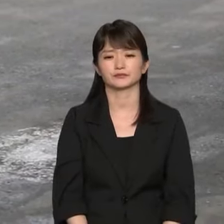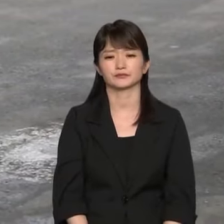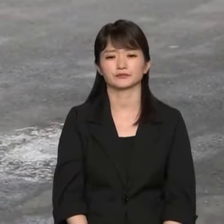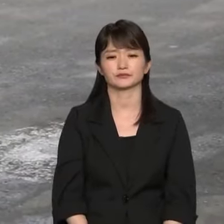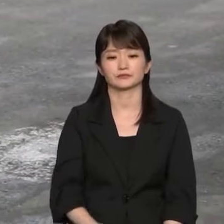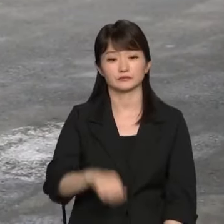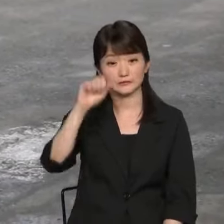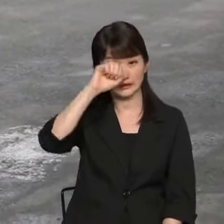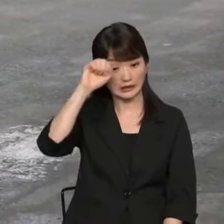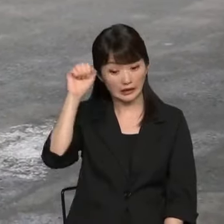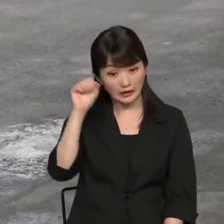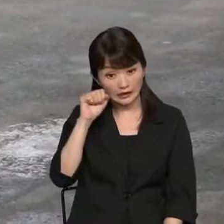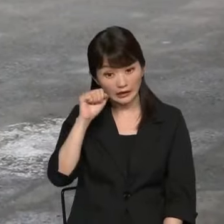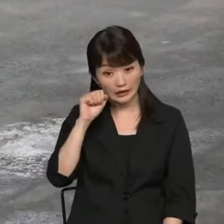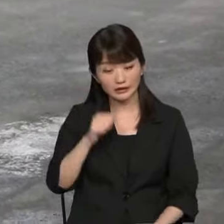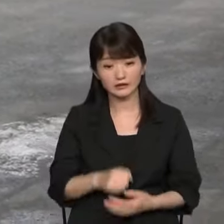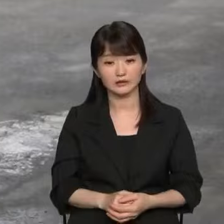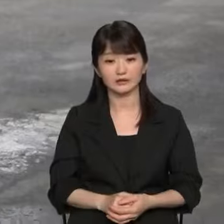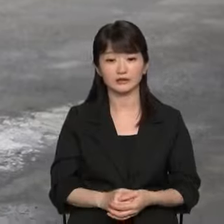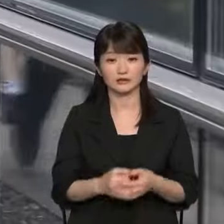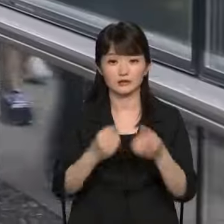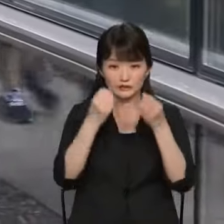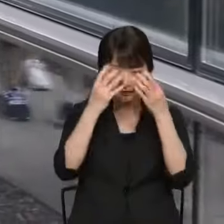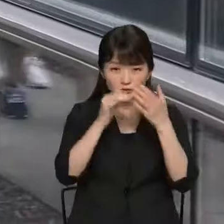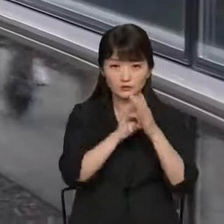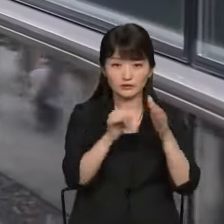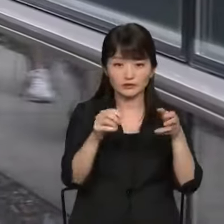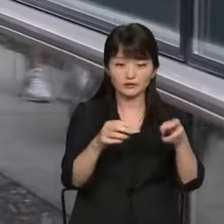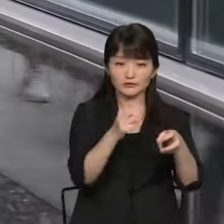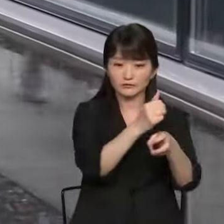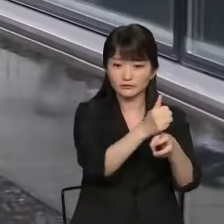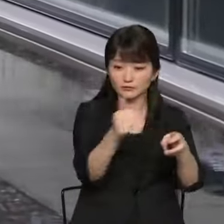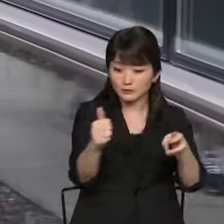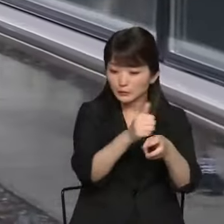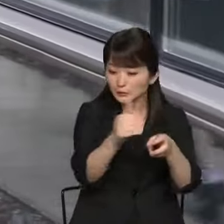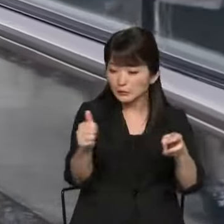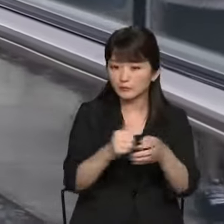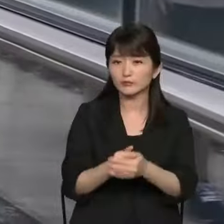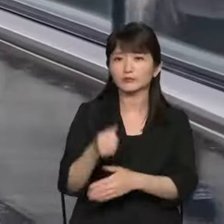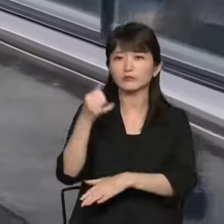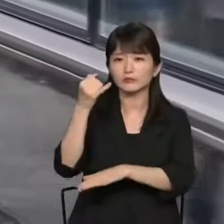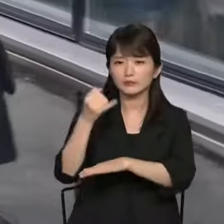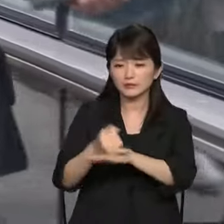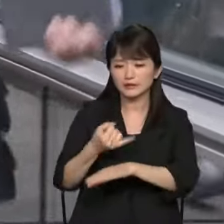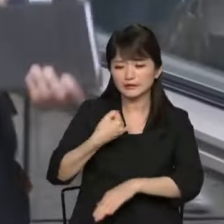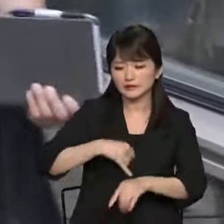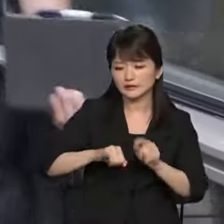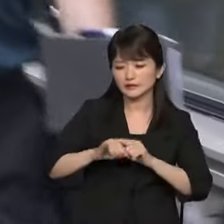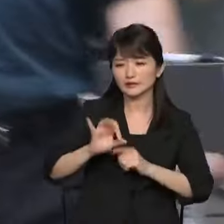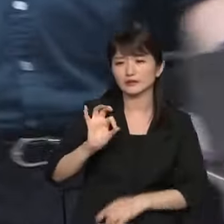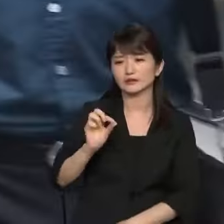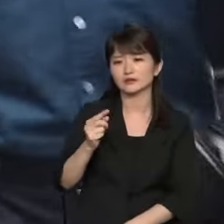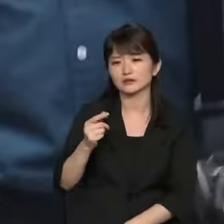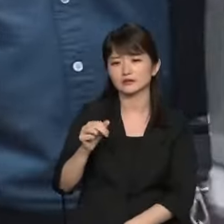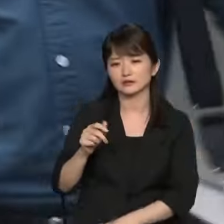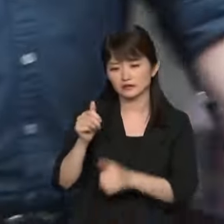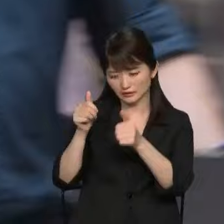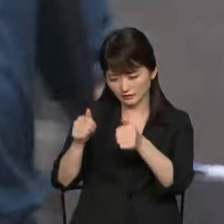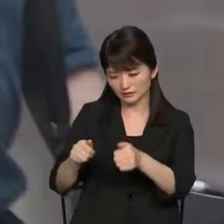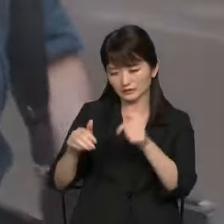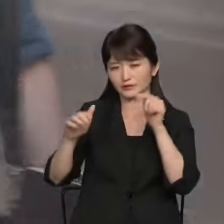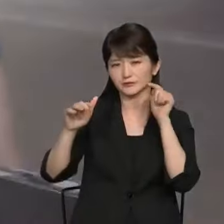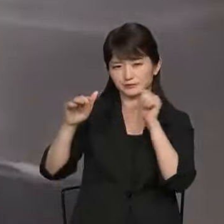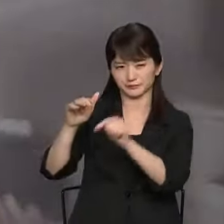이른 아침 새 가족이 차에서 내립니다. 막내딸 은영 씨에게 마지막으로 인사를 하러 가는 길입니다.